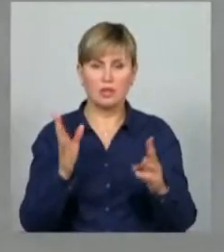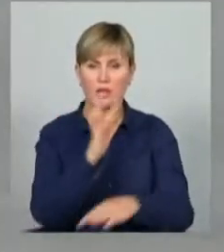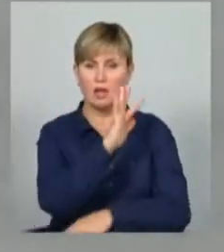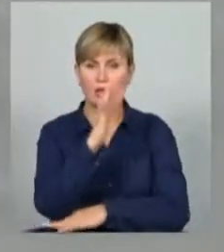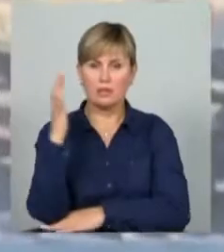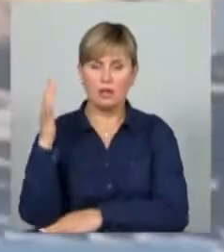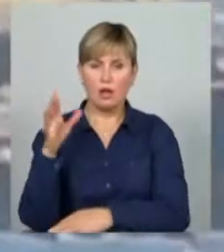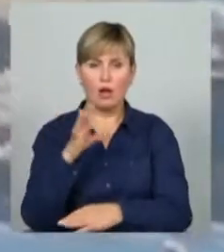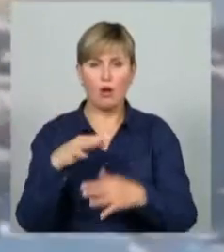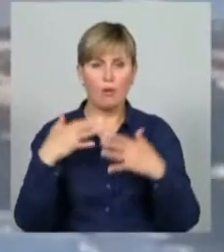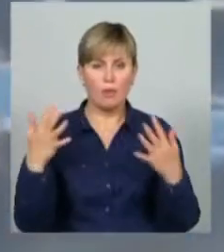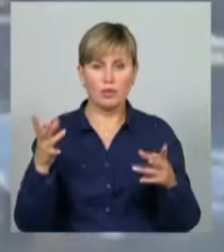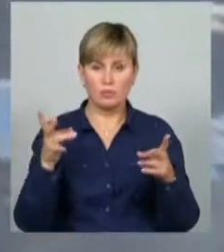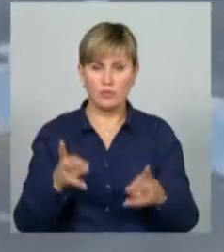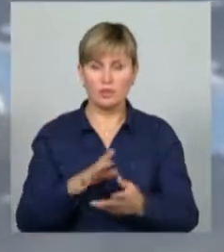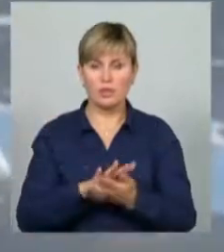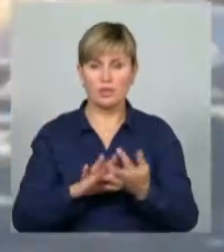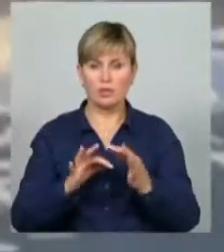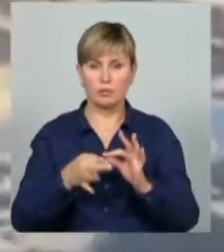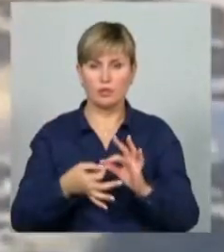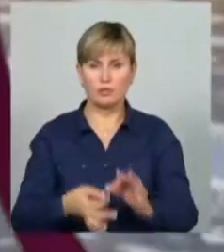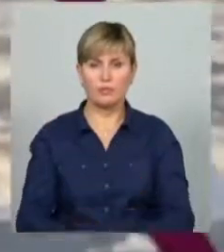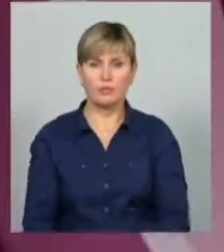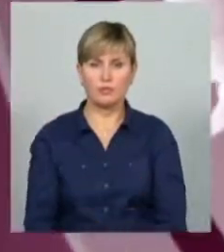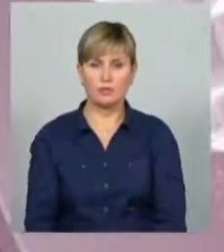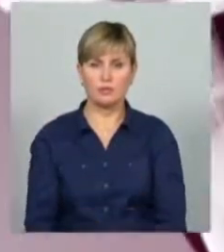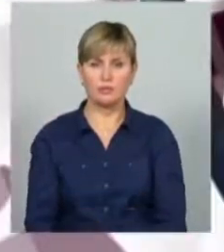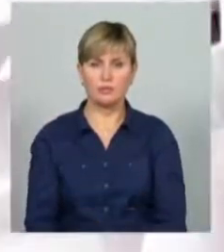масштабах экологического бедствия расскажем в этом выпуске.